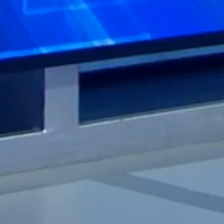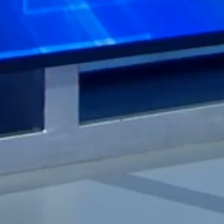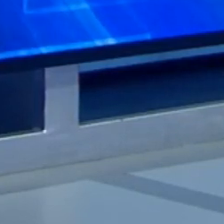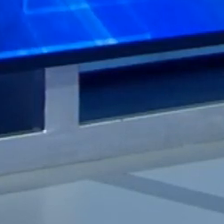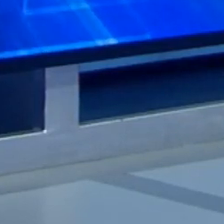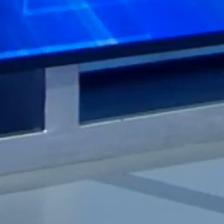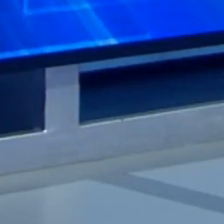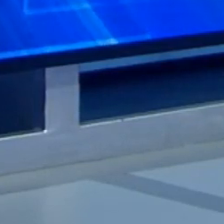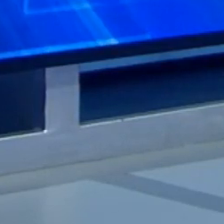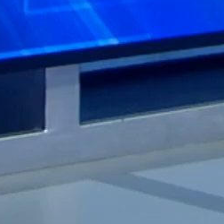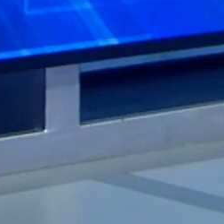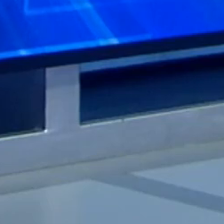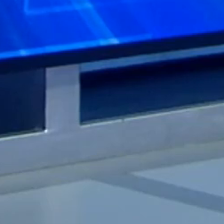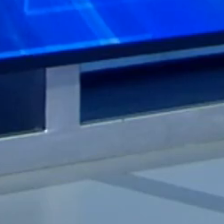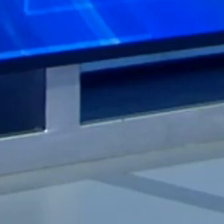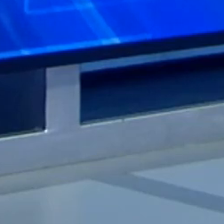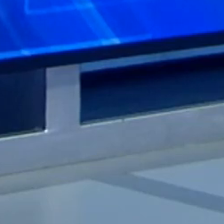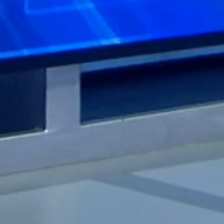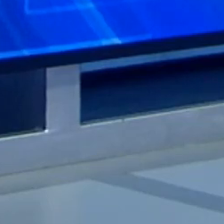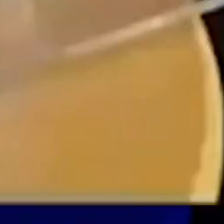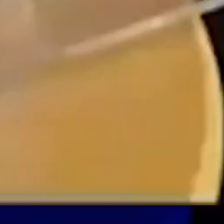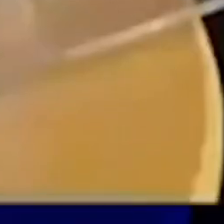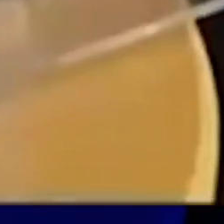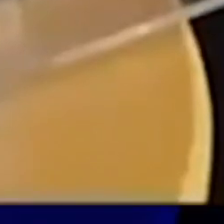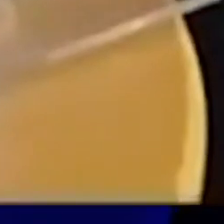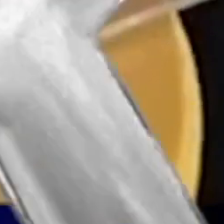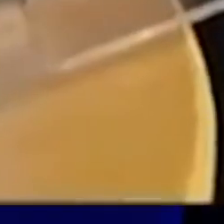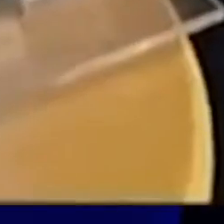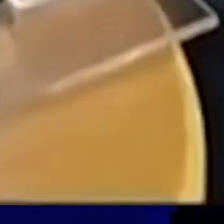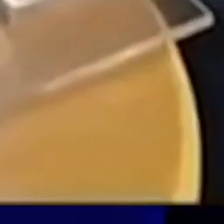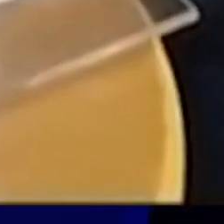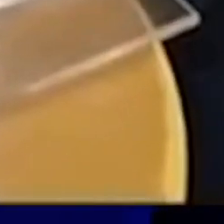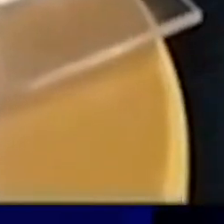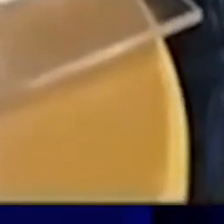dumipensa. Saksi, si John Consulta.